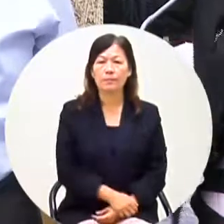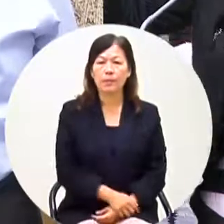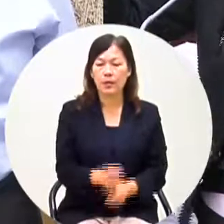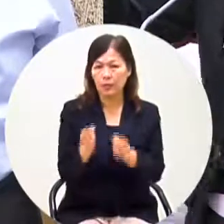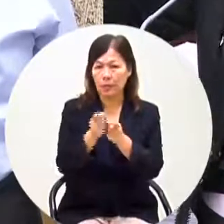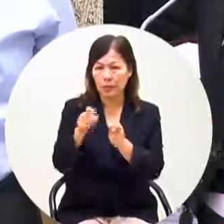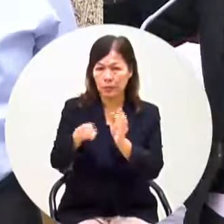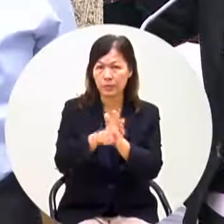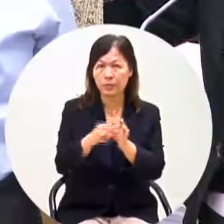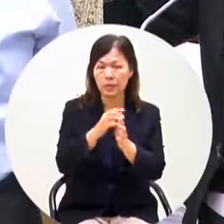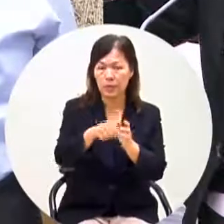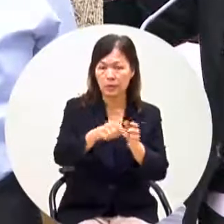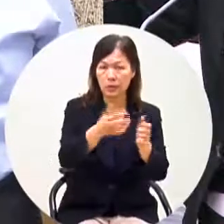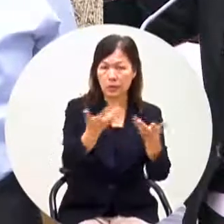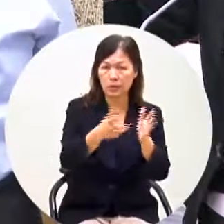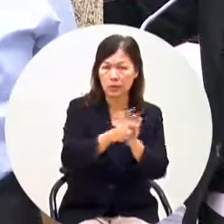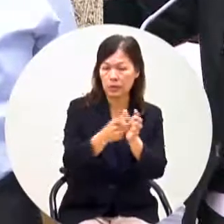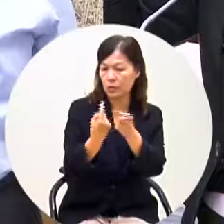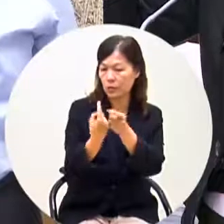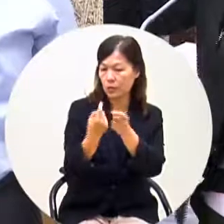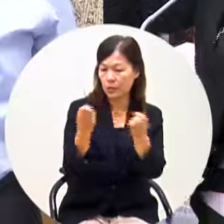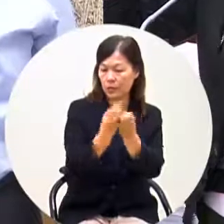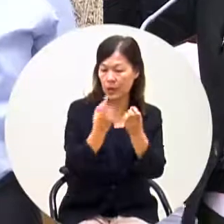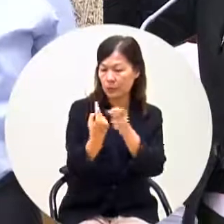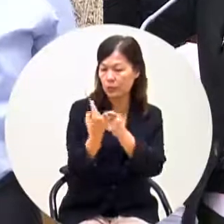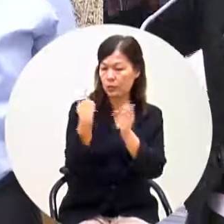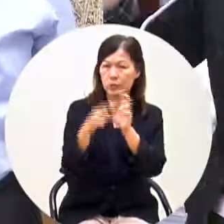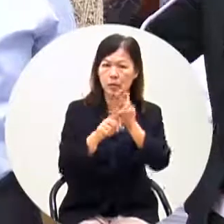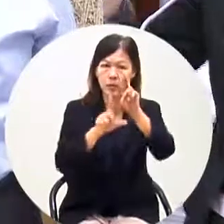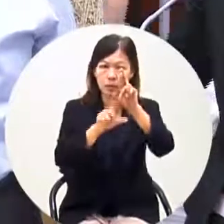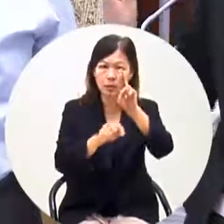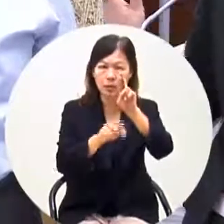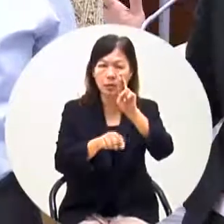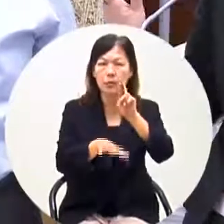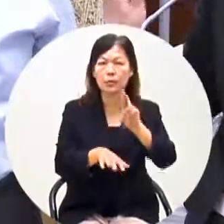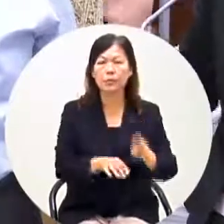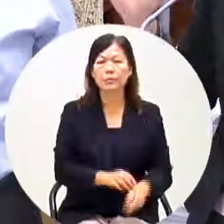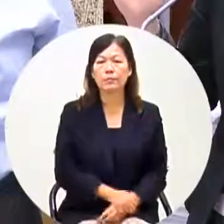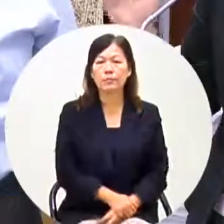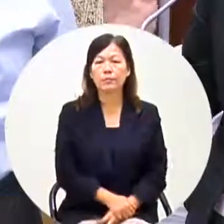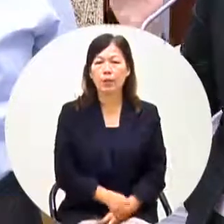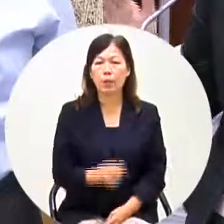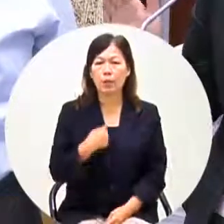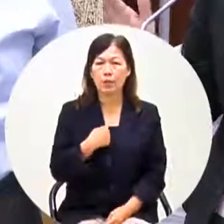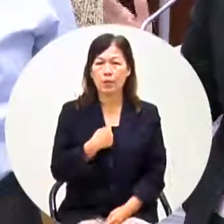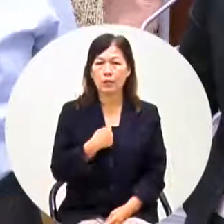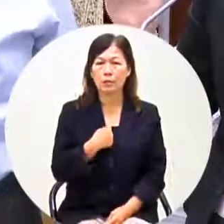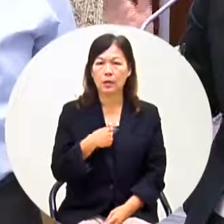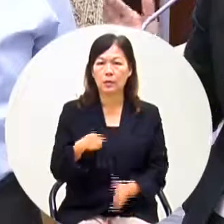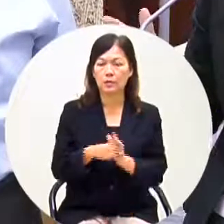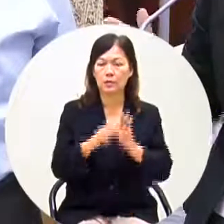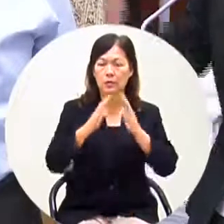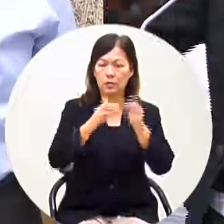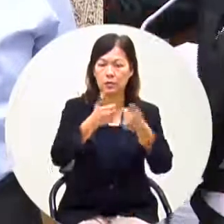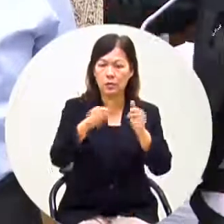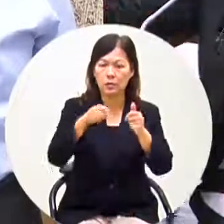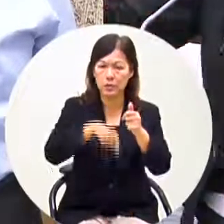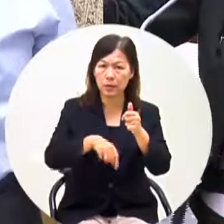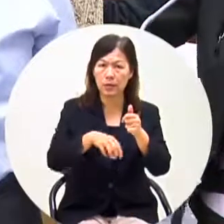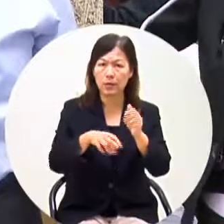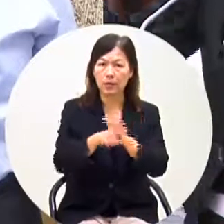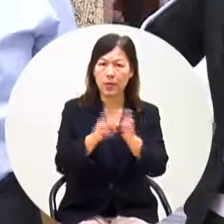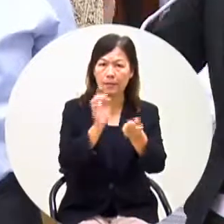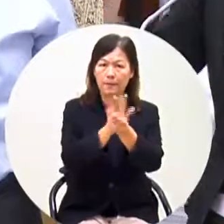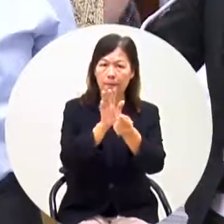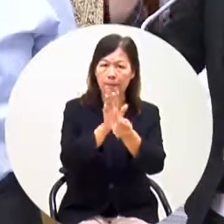的12月份，本席在议事厅帮仁大工业区附近，就是仁